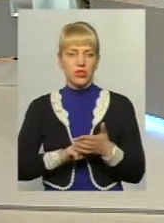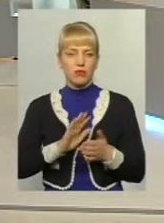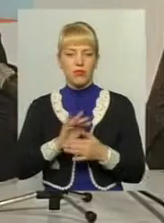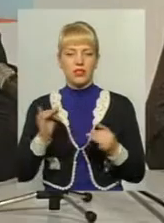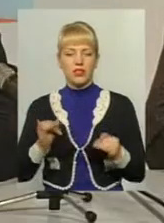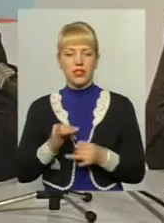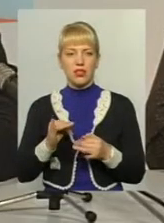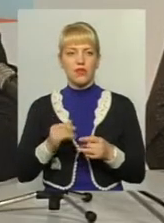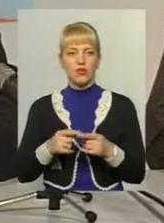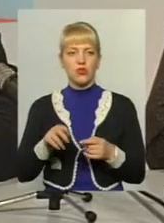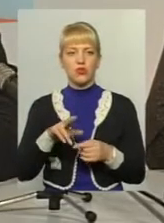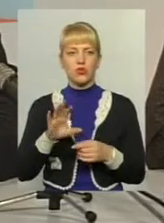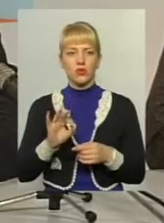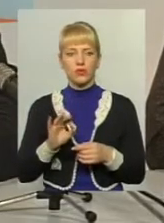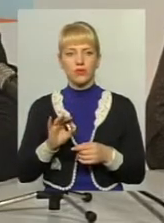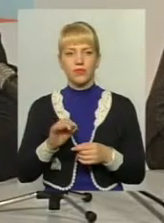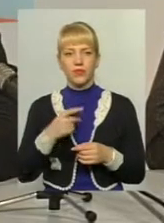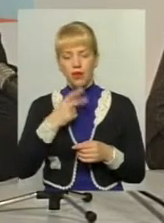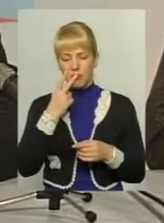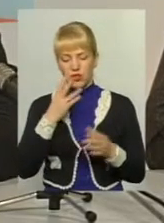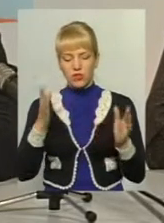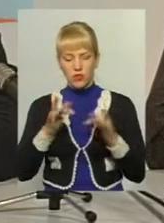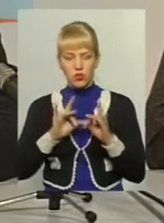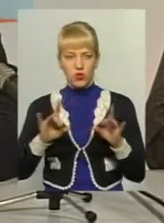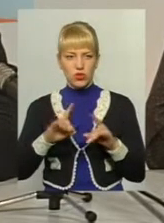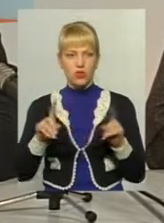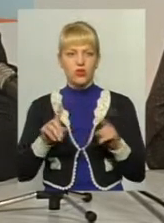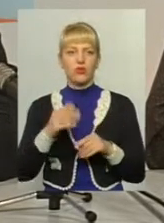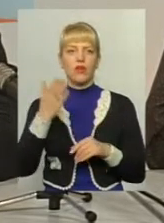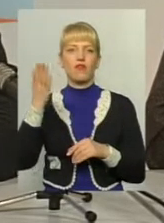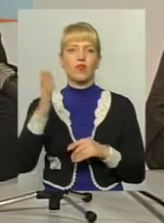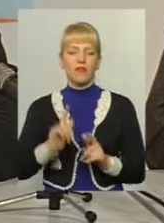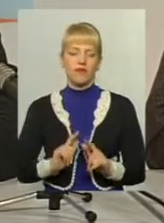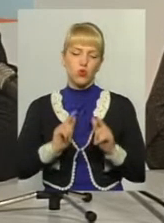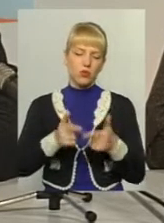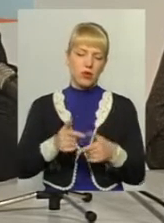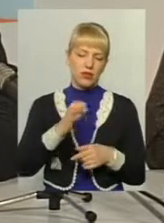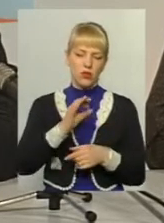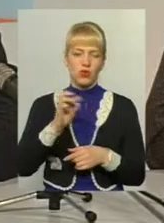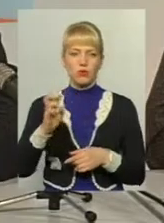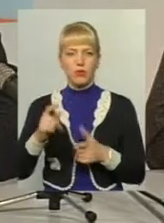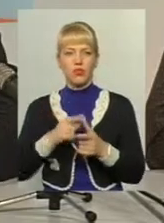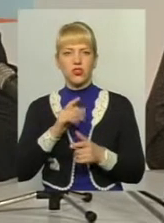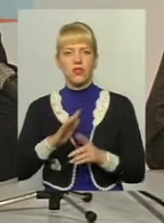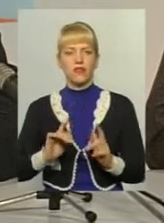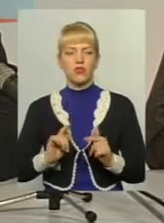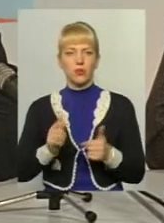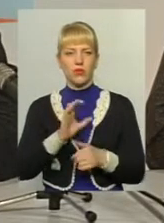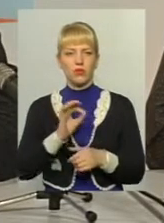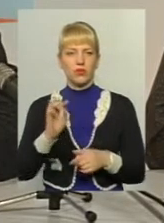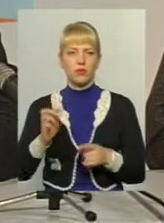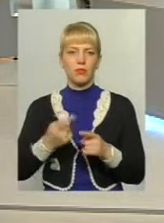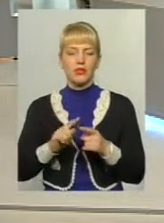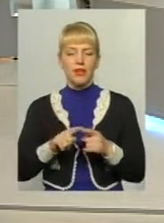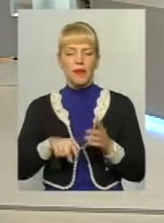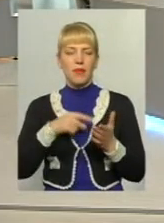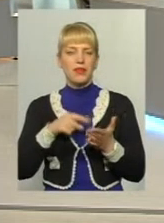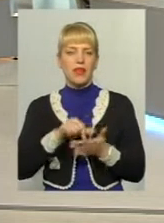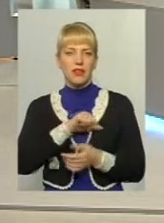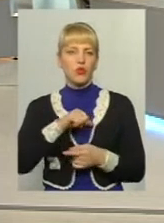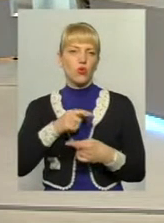вже в діяльності ОСББ, так. Тобто це зовсім деба не нова. Зовсім не нова, просто люди по тим чи